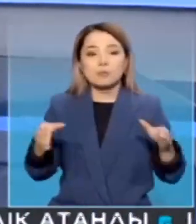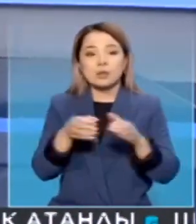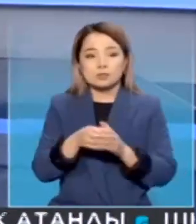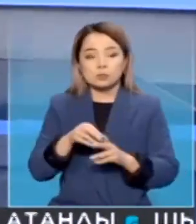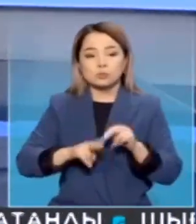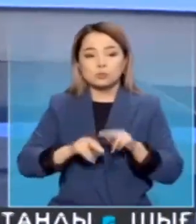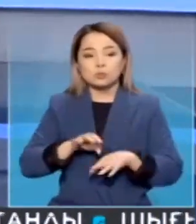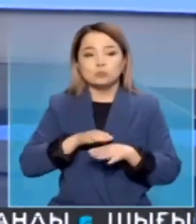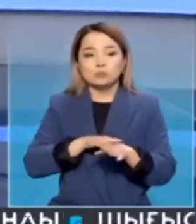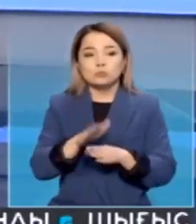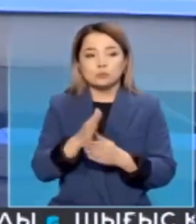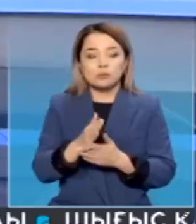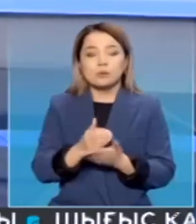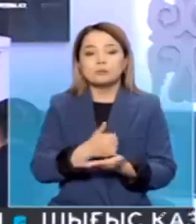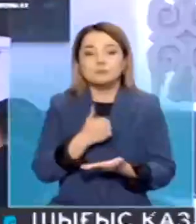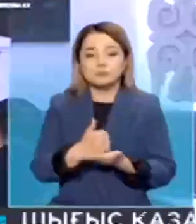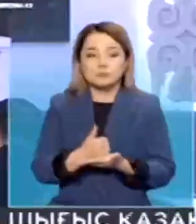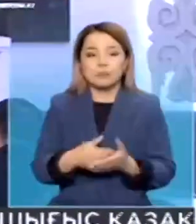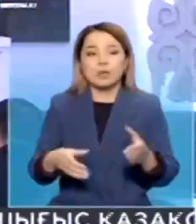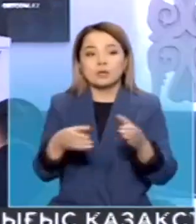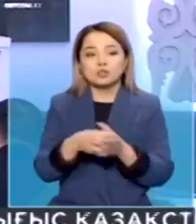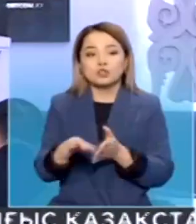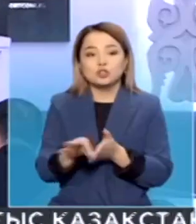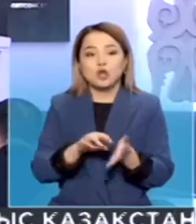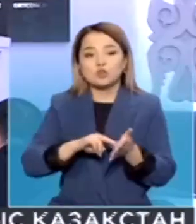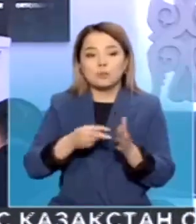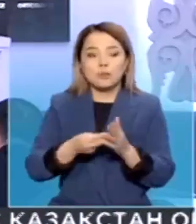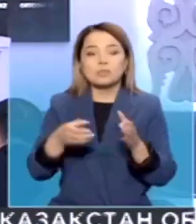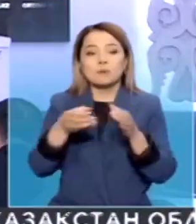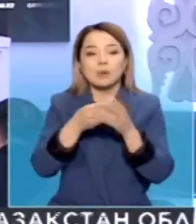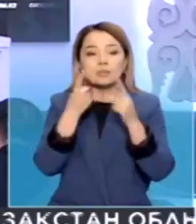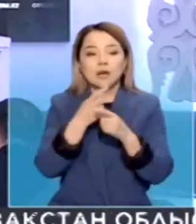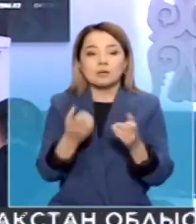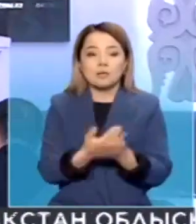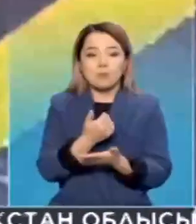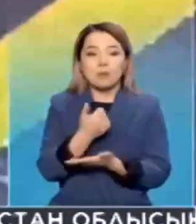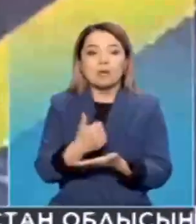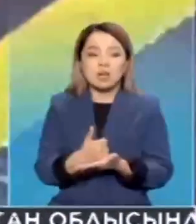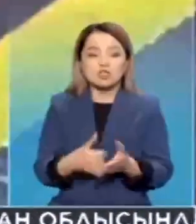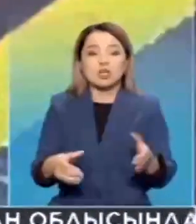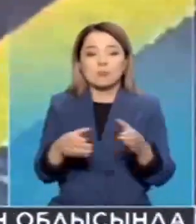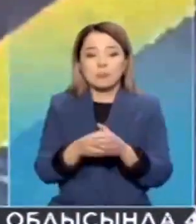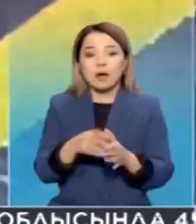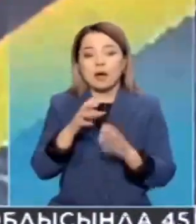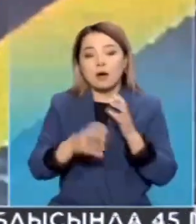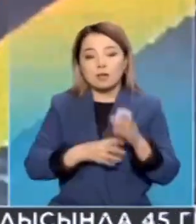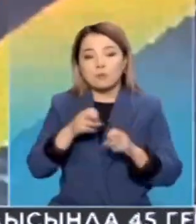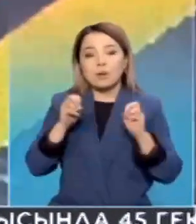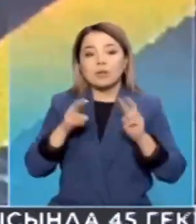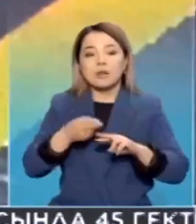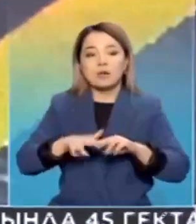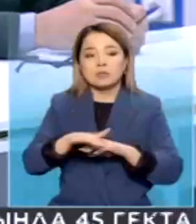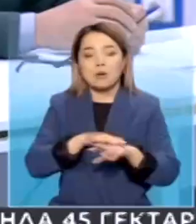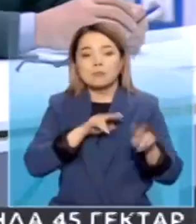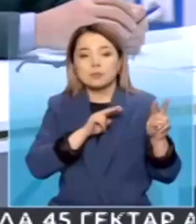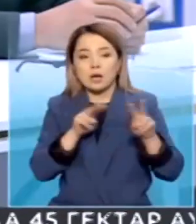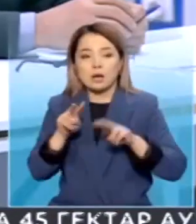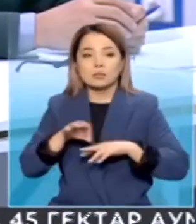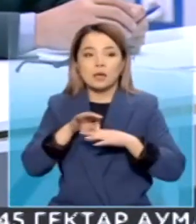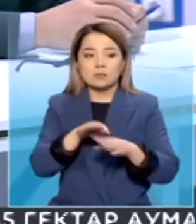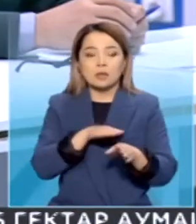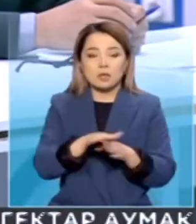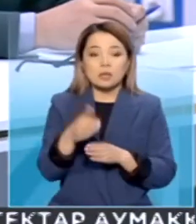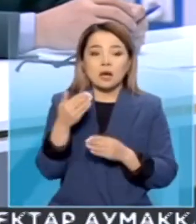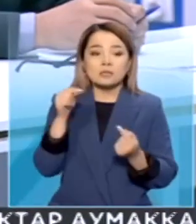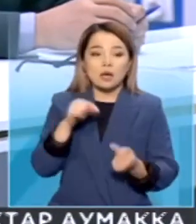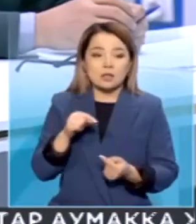құрылды. Бұл туралы бас штабтағы жедел жоспарлау департаменті хабарлады. Бас штаб әлемдегі әскери қақтығыстардың барысын қадағалап отыр. Оған